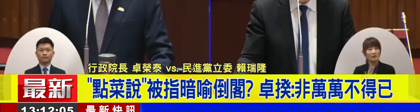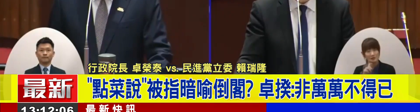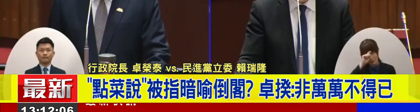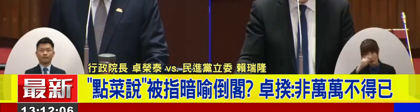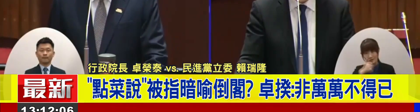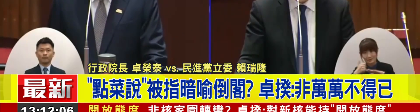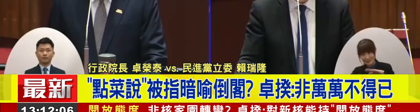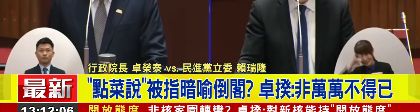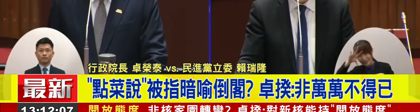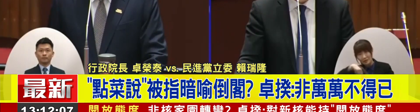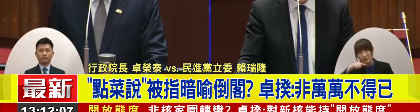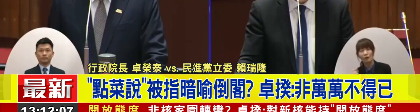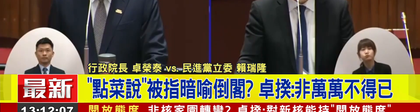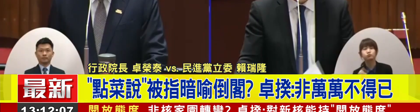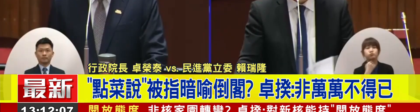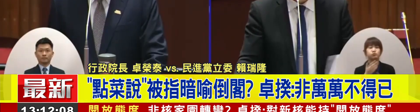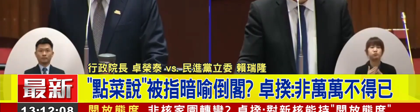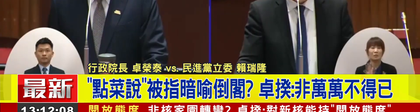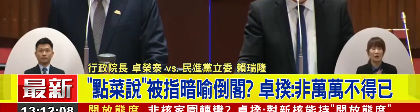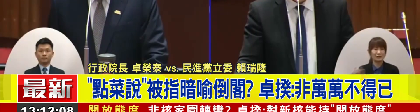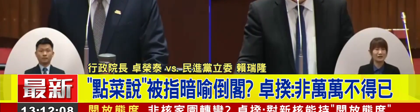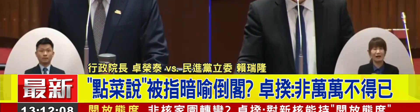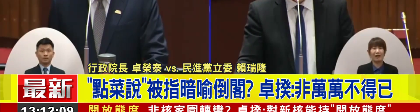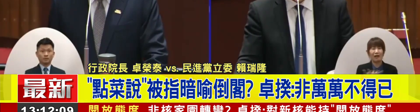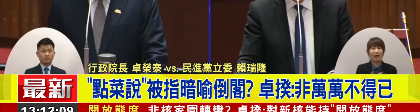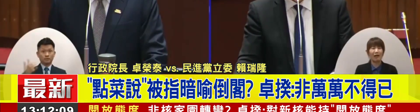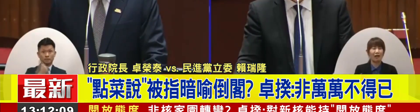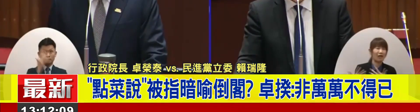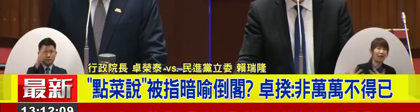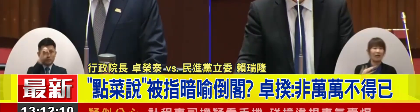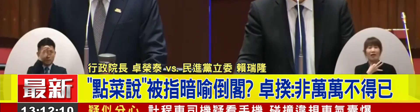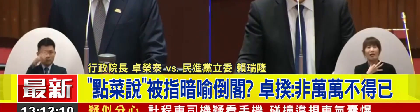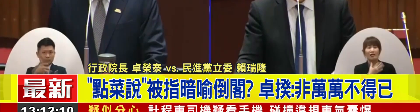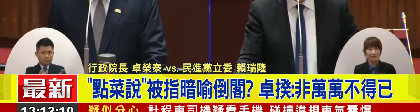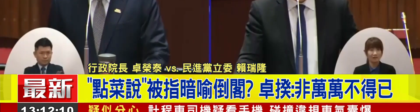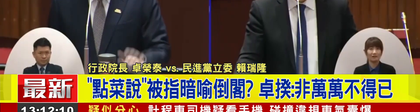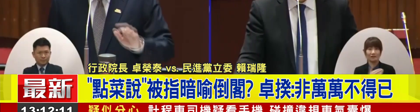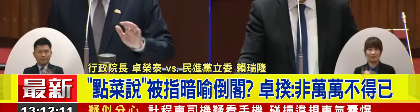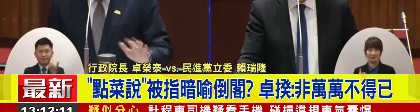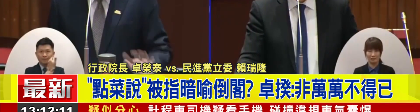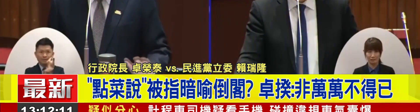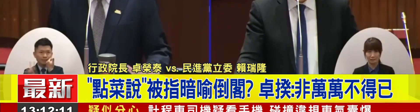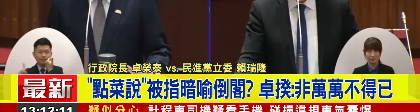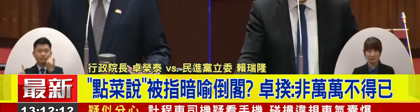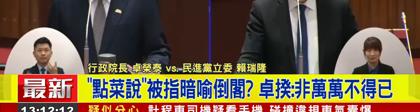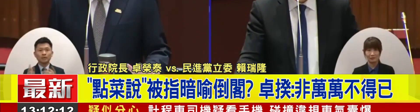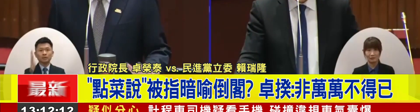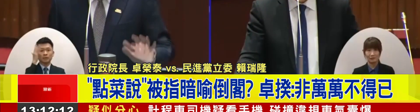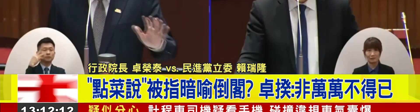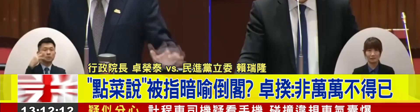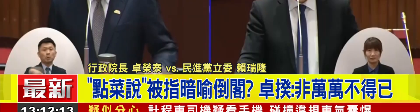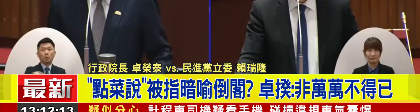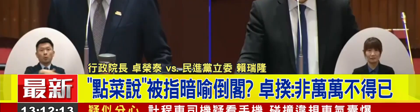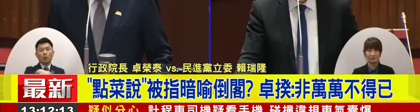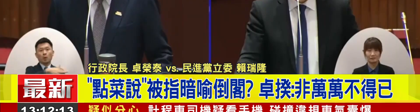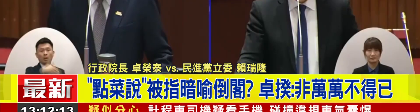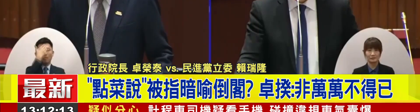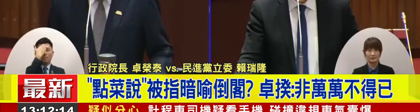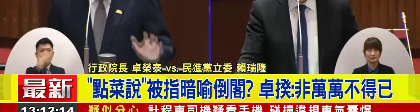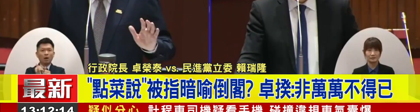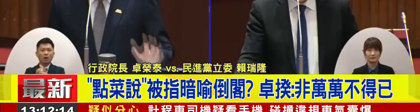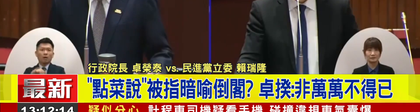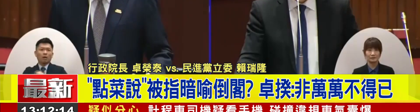持哈，那尽快的解除这样的一个僵局。 没有一个执政团队希望能够用政治上的不稳定来造成人民的